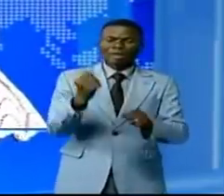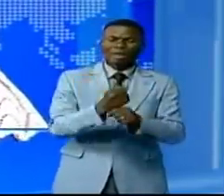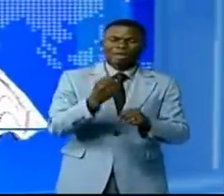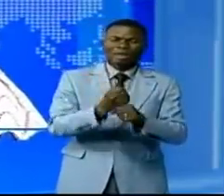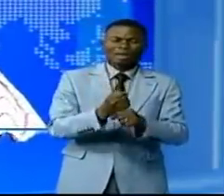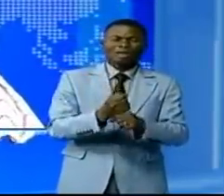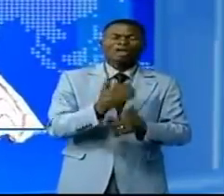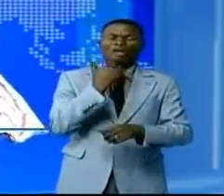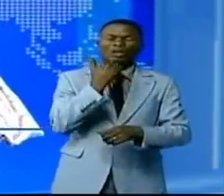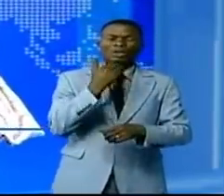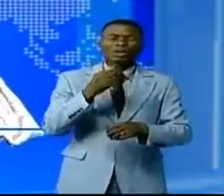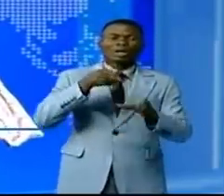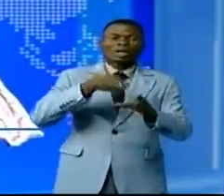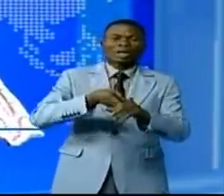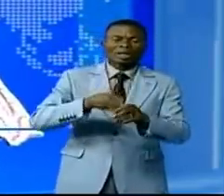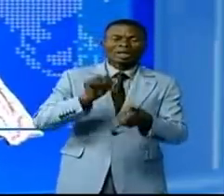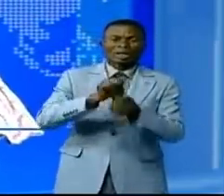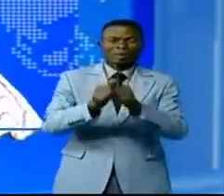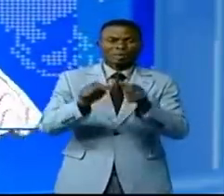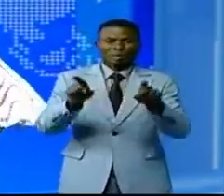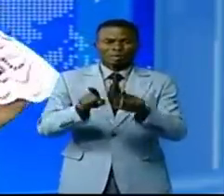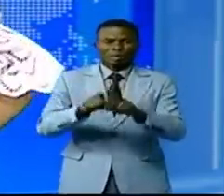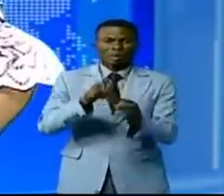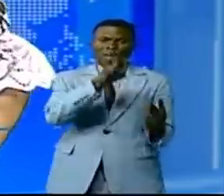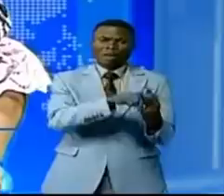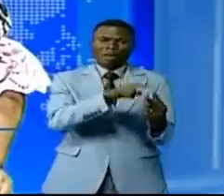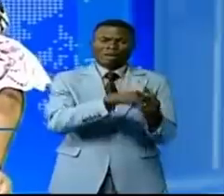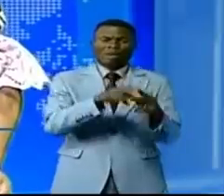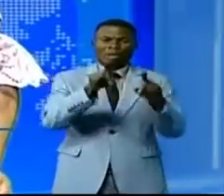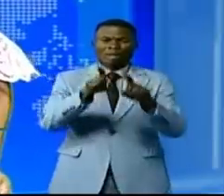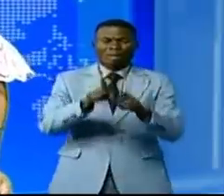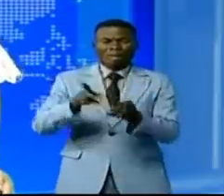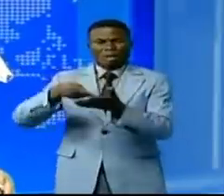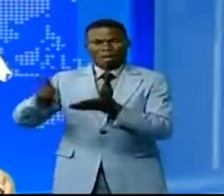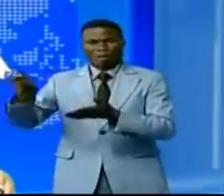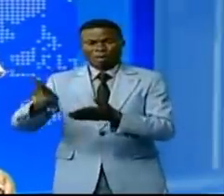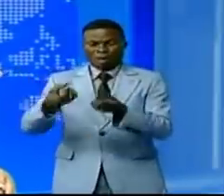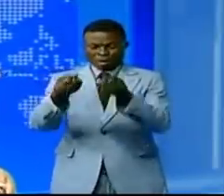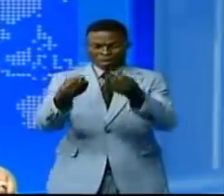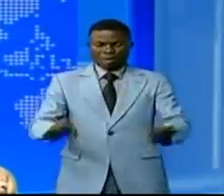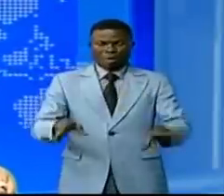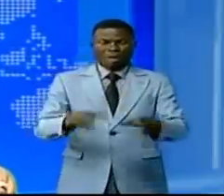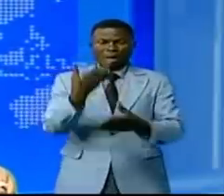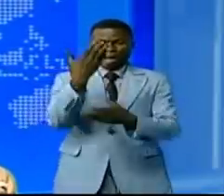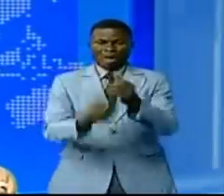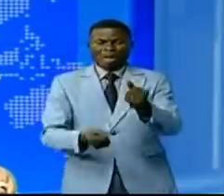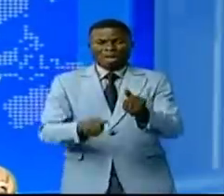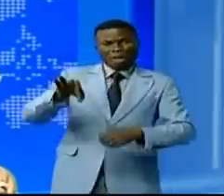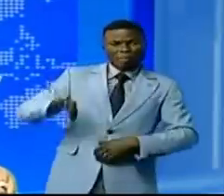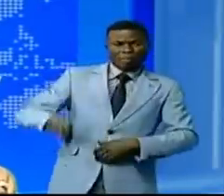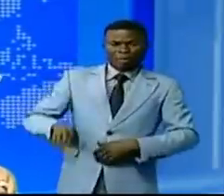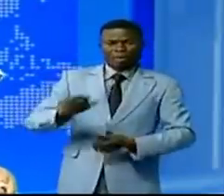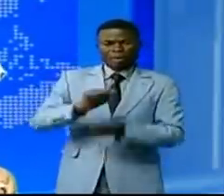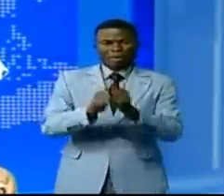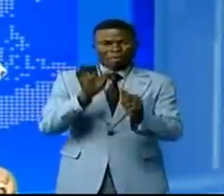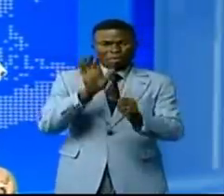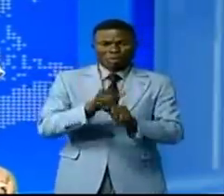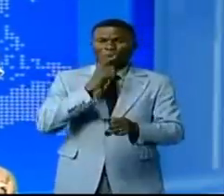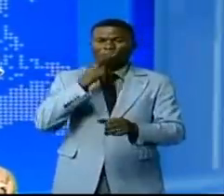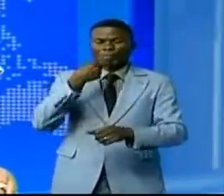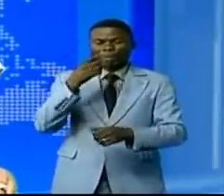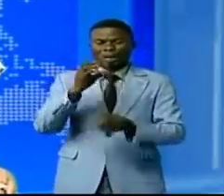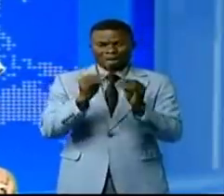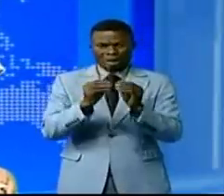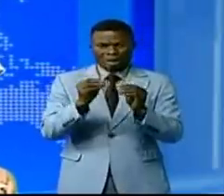pétrolière, mais aussi les questions relatives aux approvisionnements ainsi qu'au paiement des pertes et manques à gagner, autant des questions abordées au cours de cette